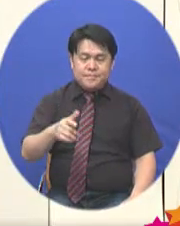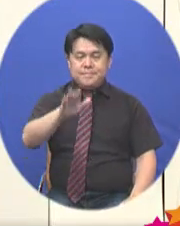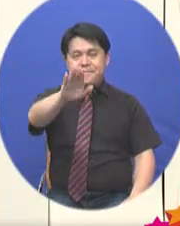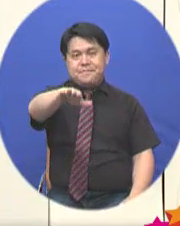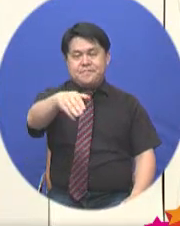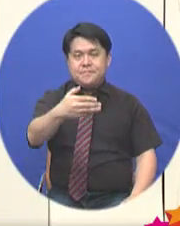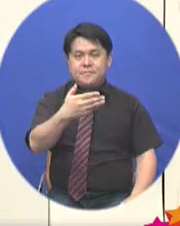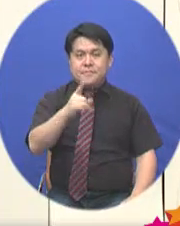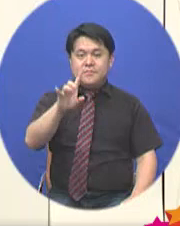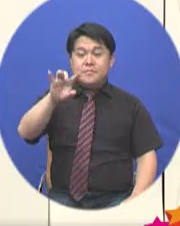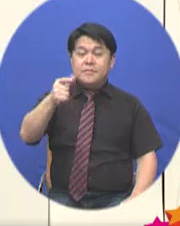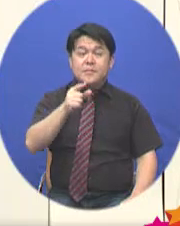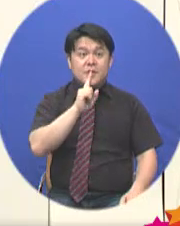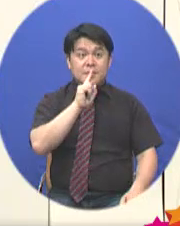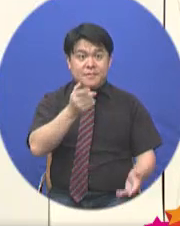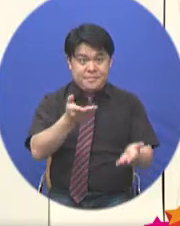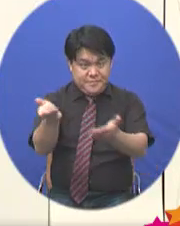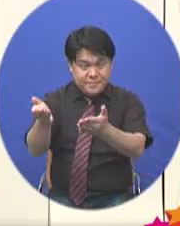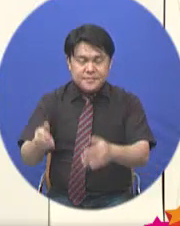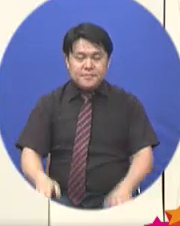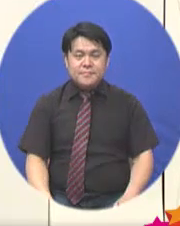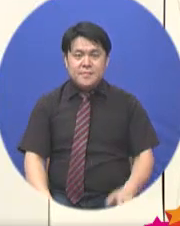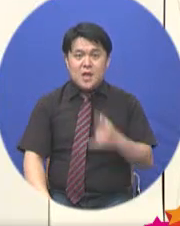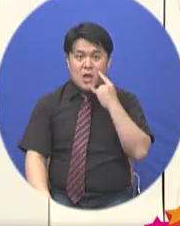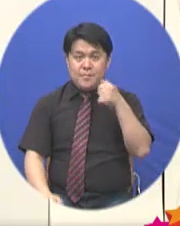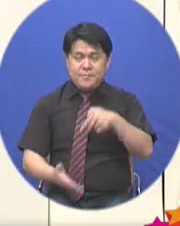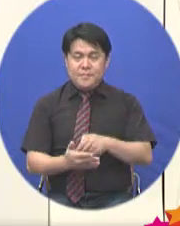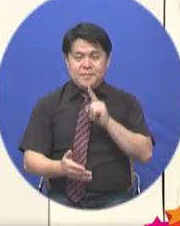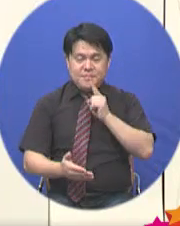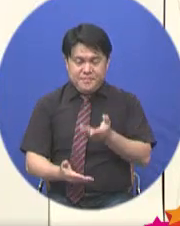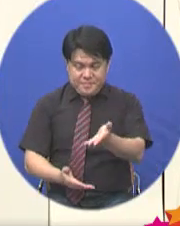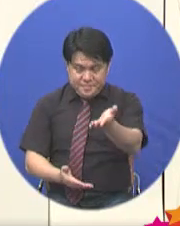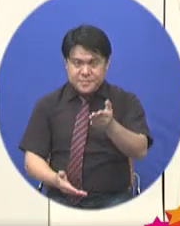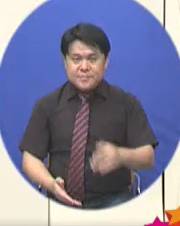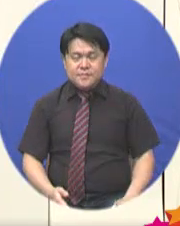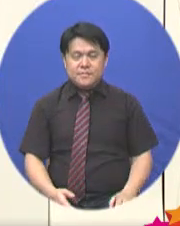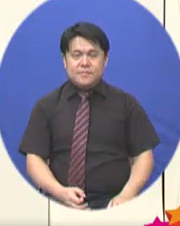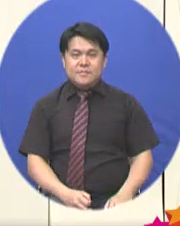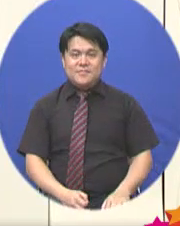태준이에게 예. 영상 편지 한번 쓰세요. 태준아, 엄마 마음을.